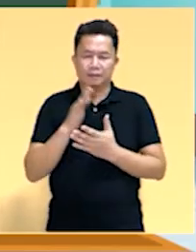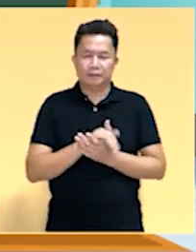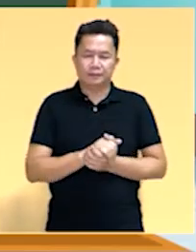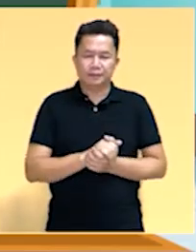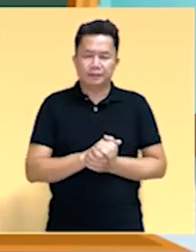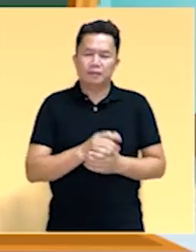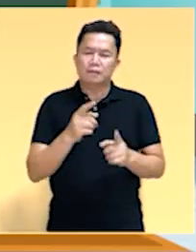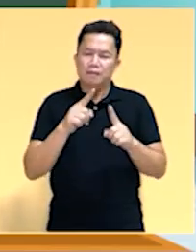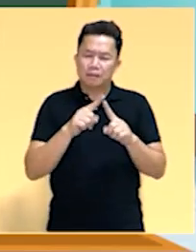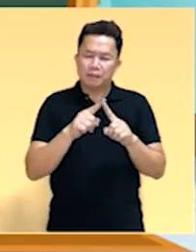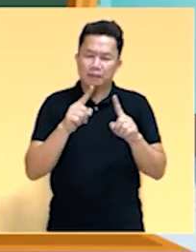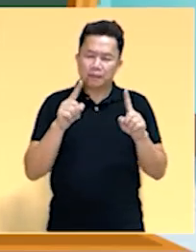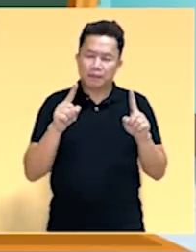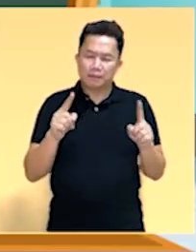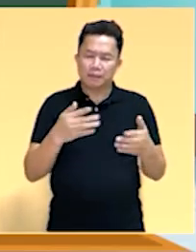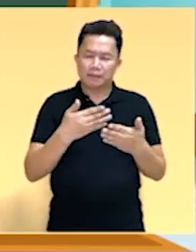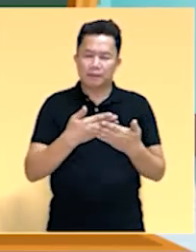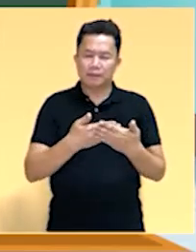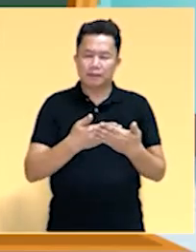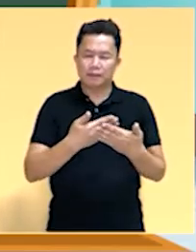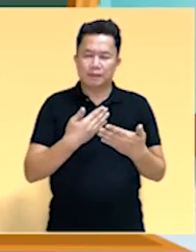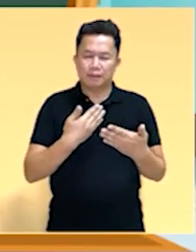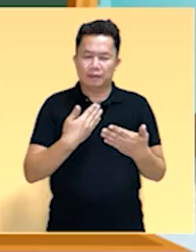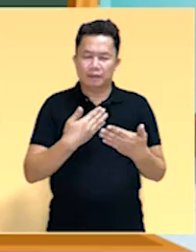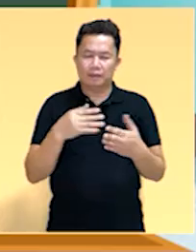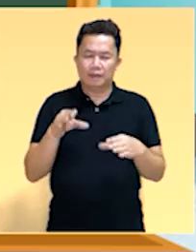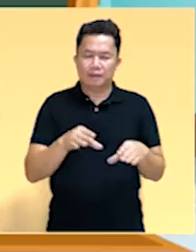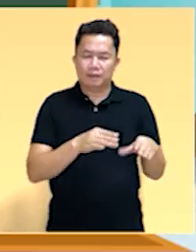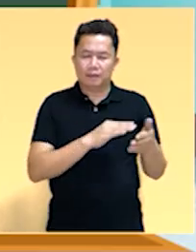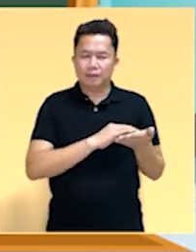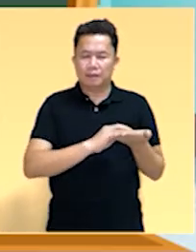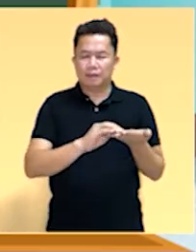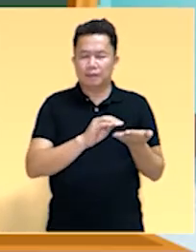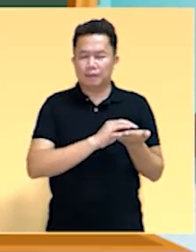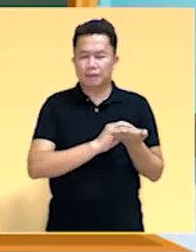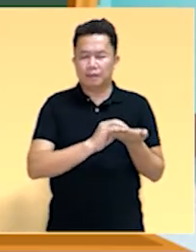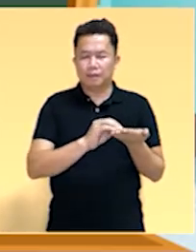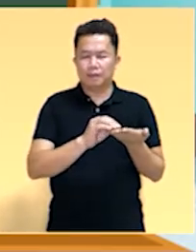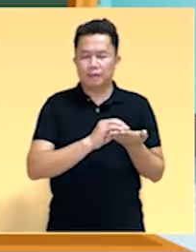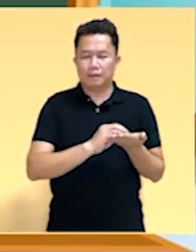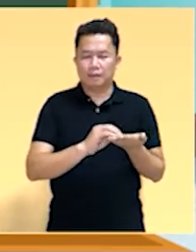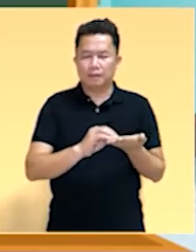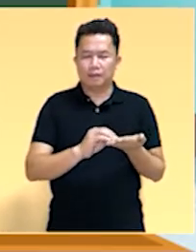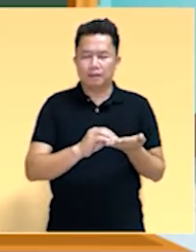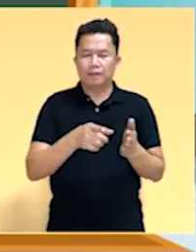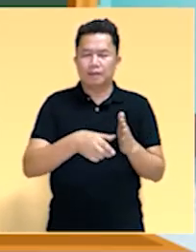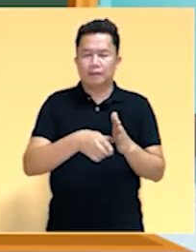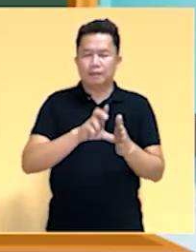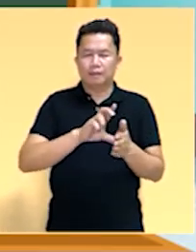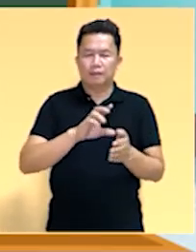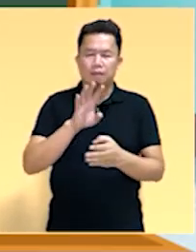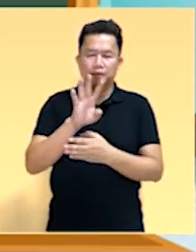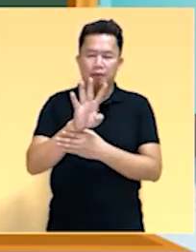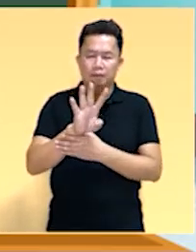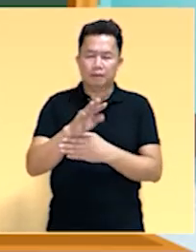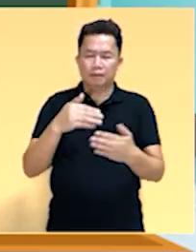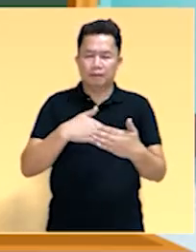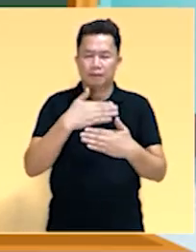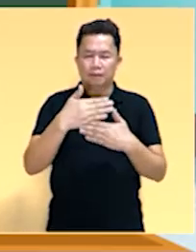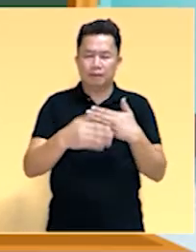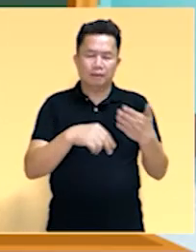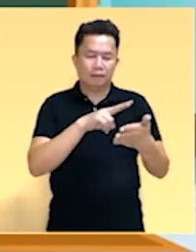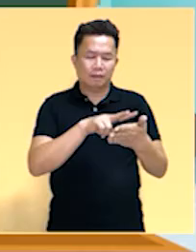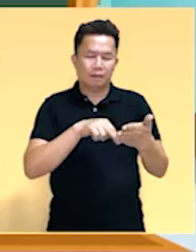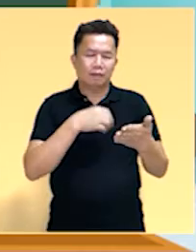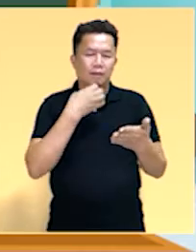ibibigay. Ngunit bago natin simulan ang pagsasanay, balikan natin ang apat na steps,